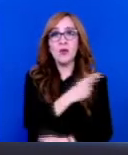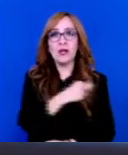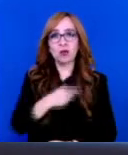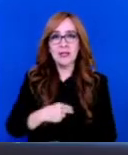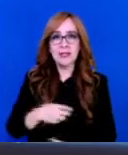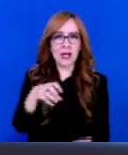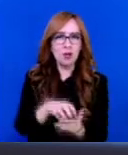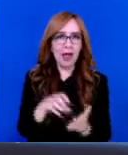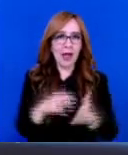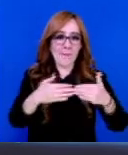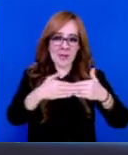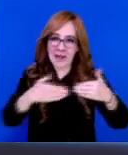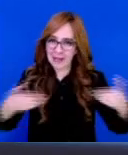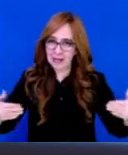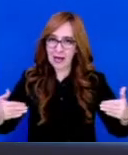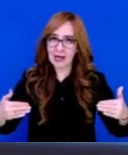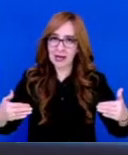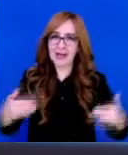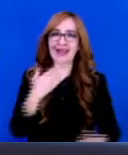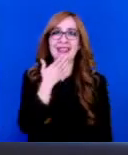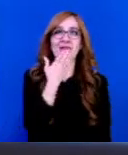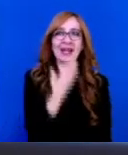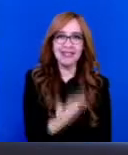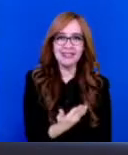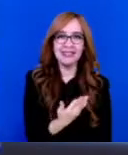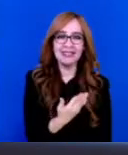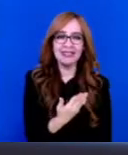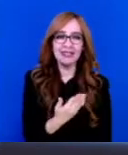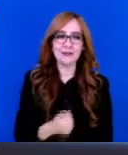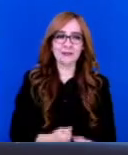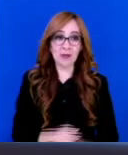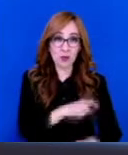wilayah perbatasan? Terima kasih. Masih ada waktu, Bapak?